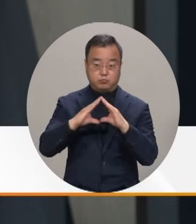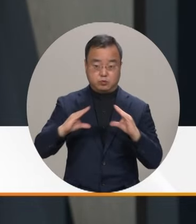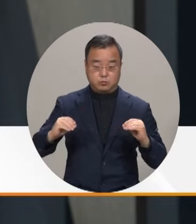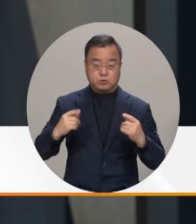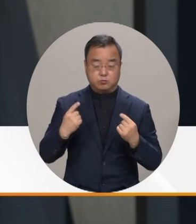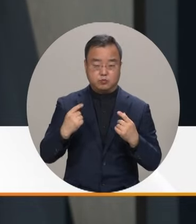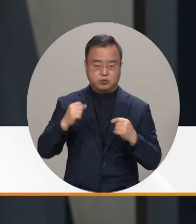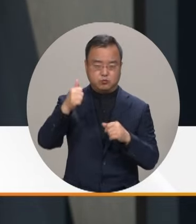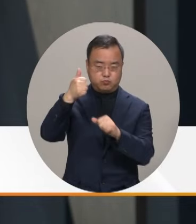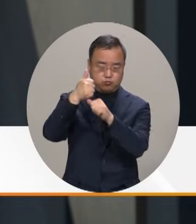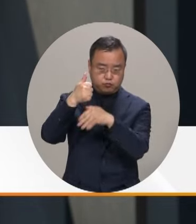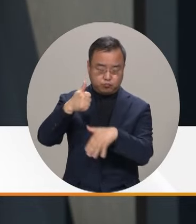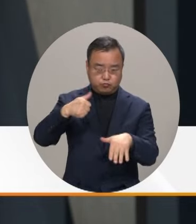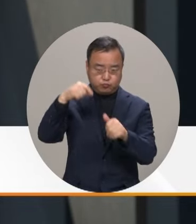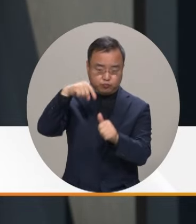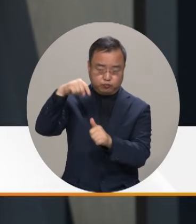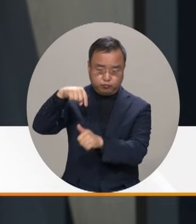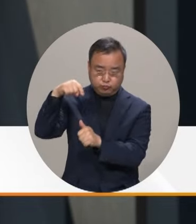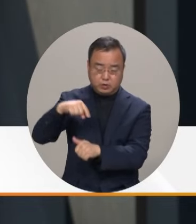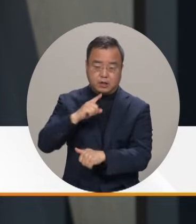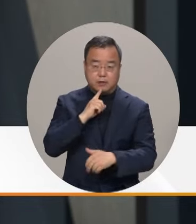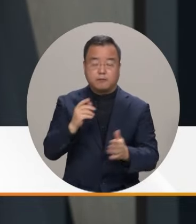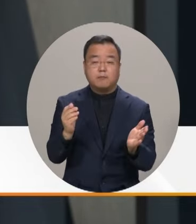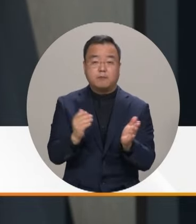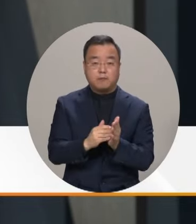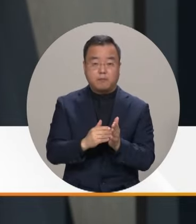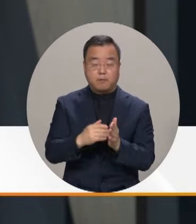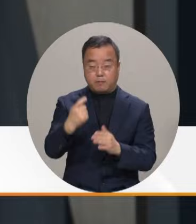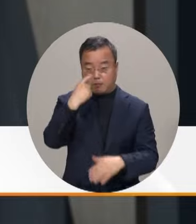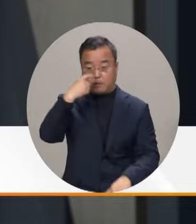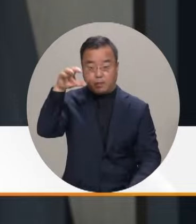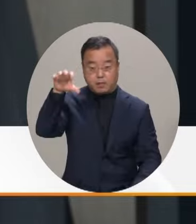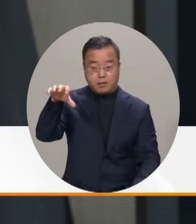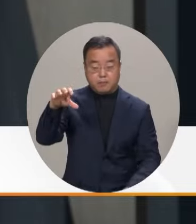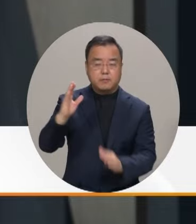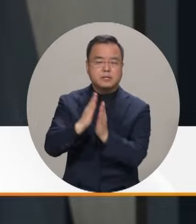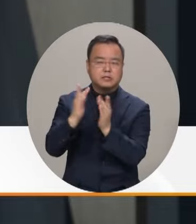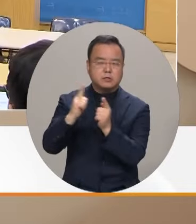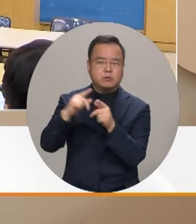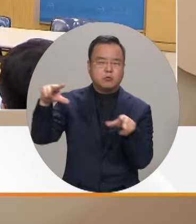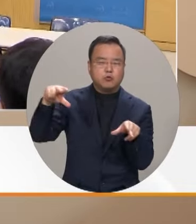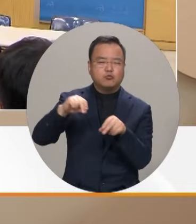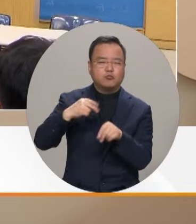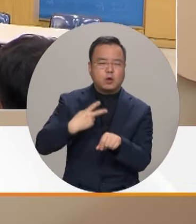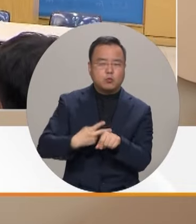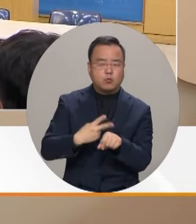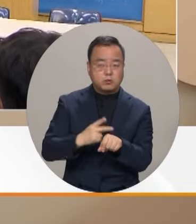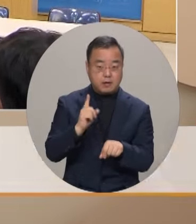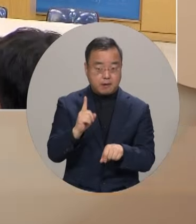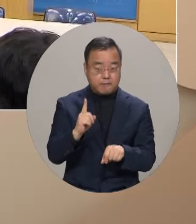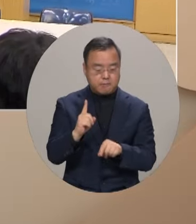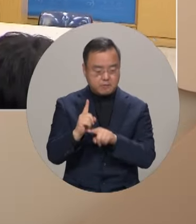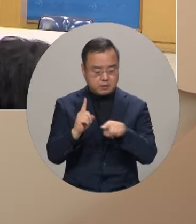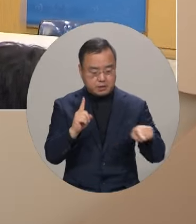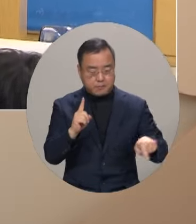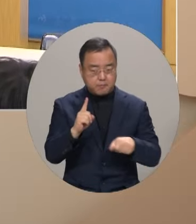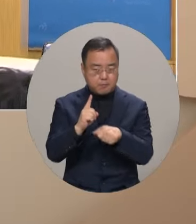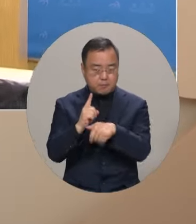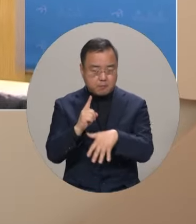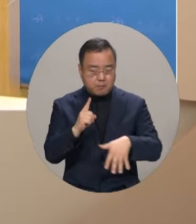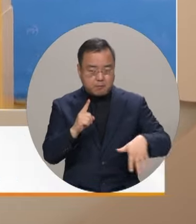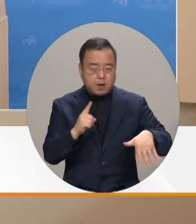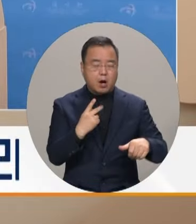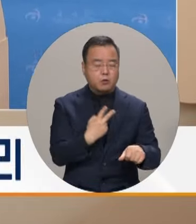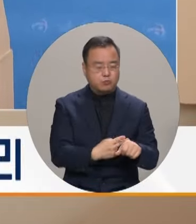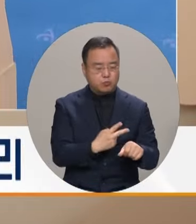게 감사원의 설명입니다이 사교육 업체와 직접 접촉하는 중간 관리 교사가 있고 그 아래에 다수의